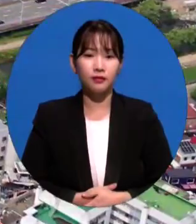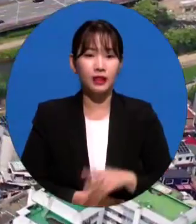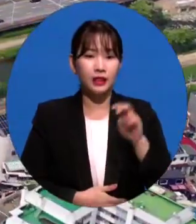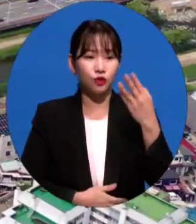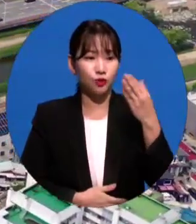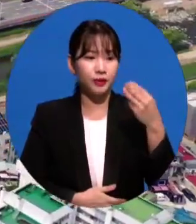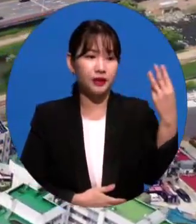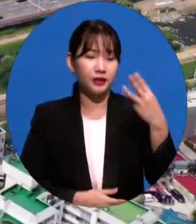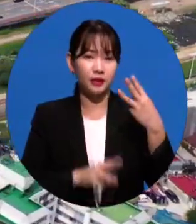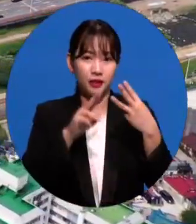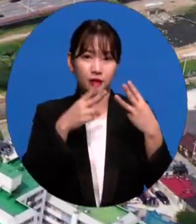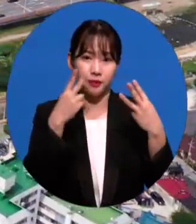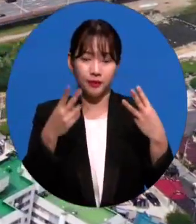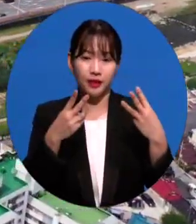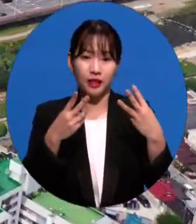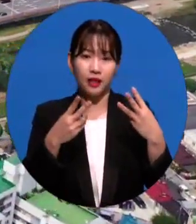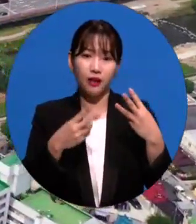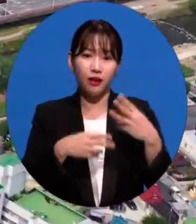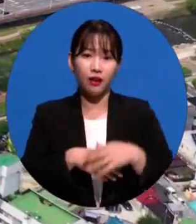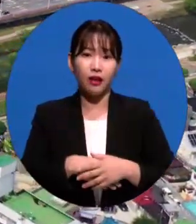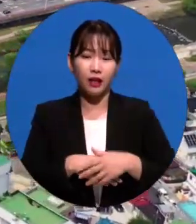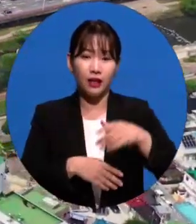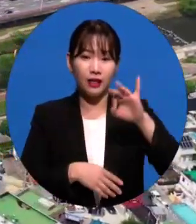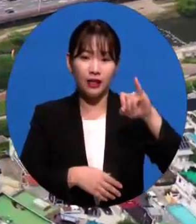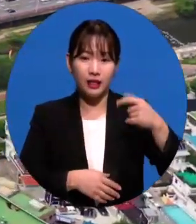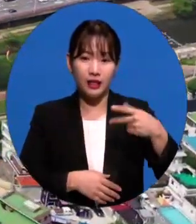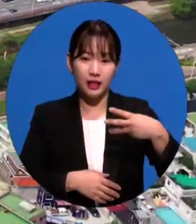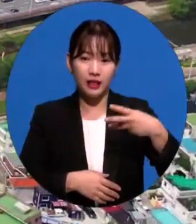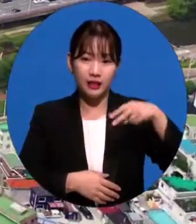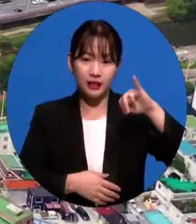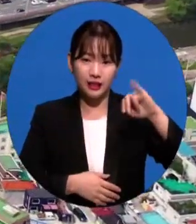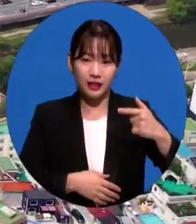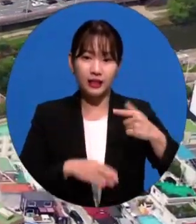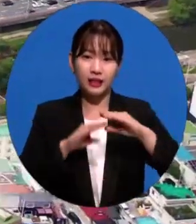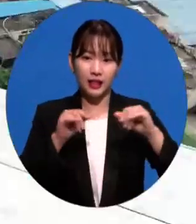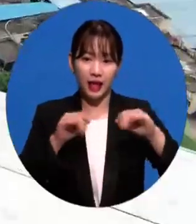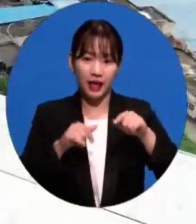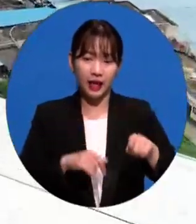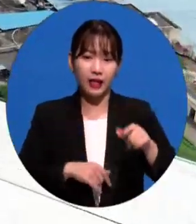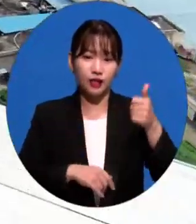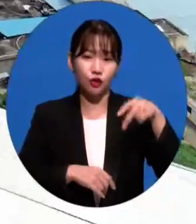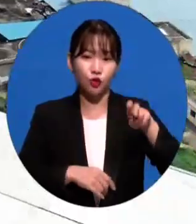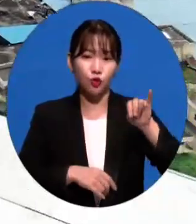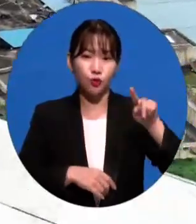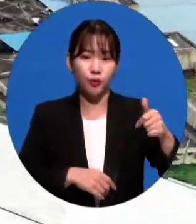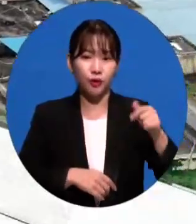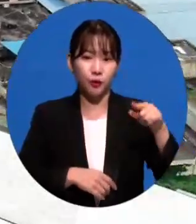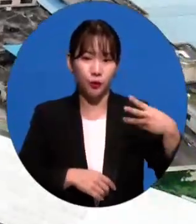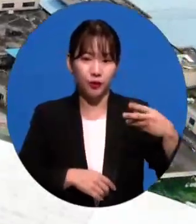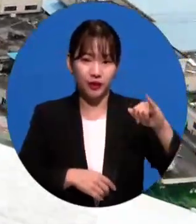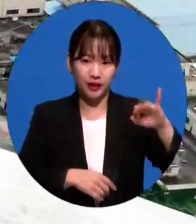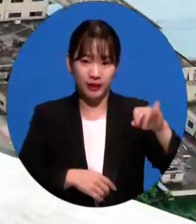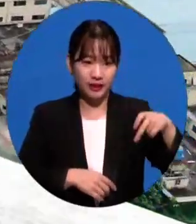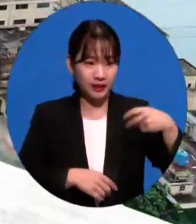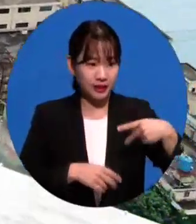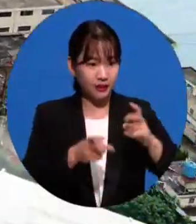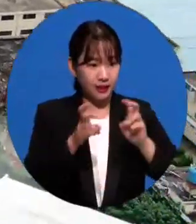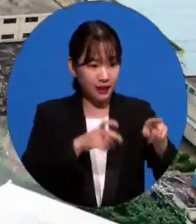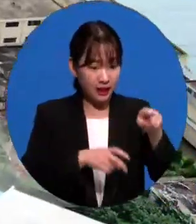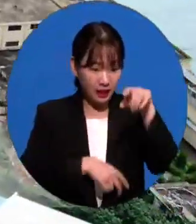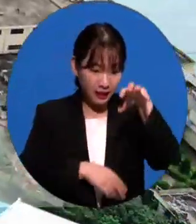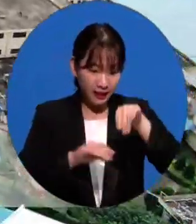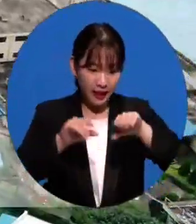293,000여 제곱미터의 전방 1심 방직 부지입니다 부동산 개발기업 휴먼홀딩스 pfb는 해당 부지에 복합